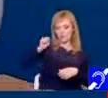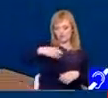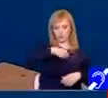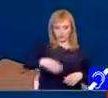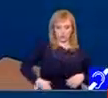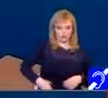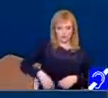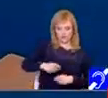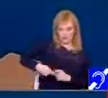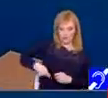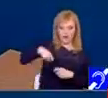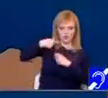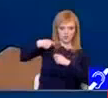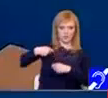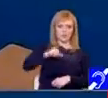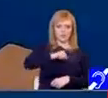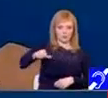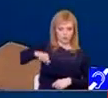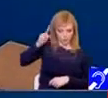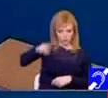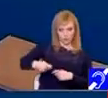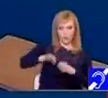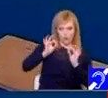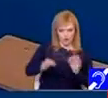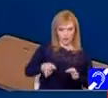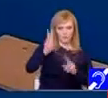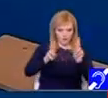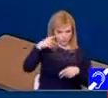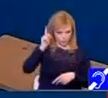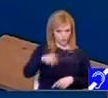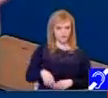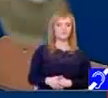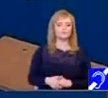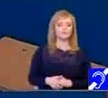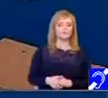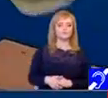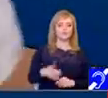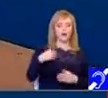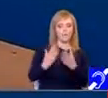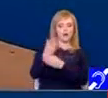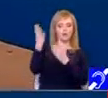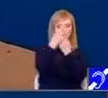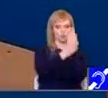jos. Eu l-am făcut așa, însă el se desface complet. Am